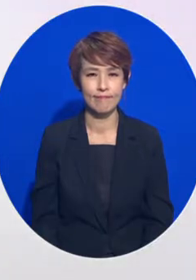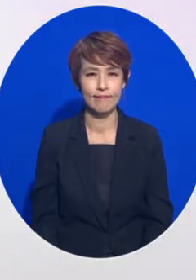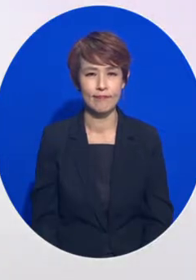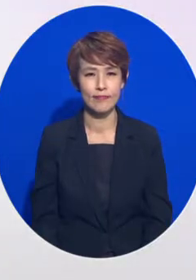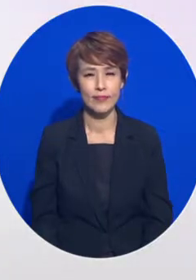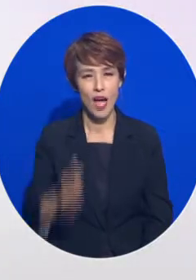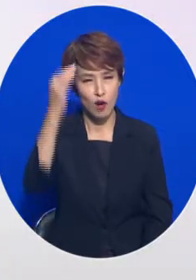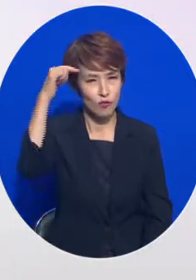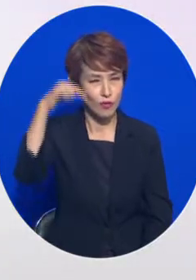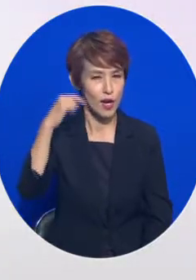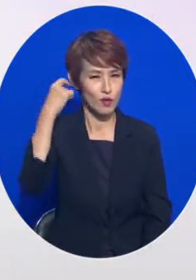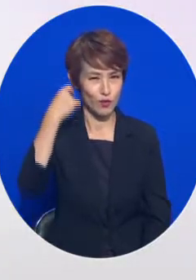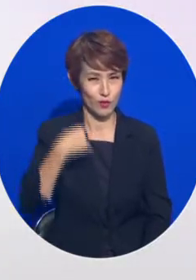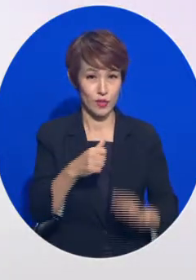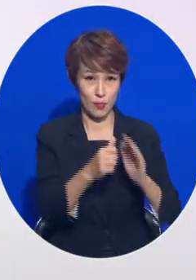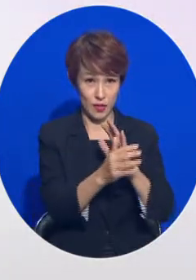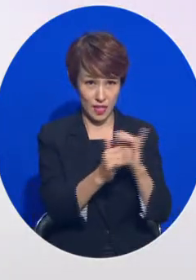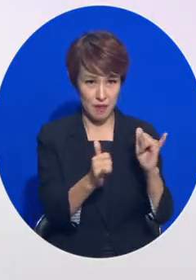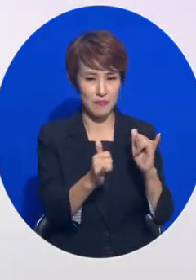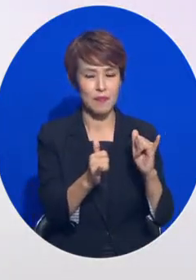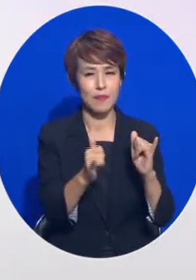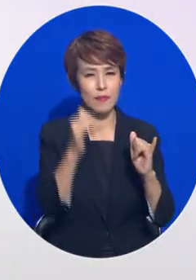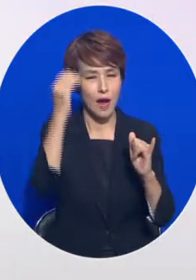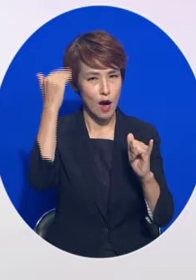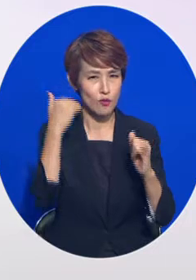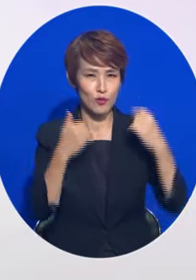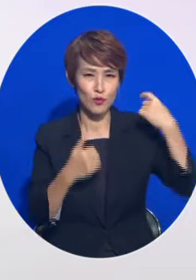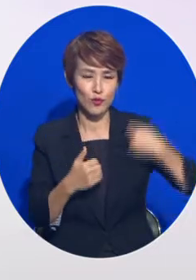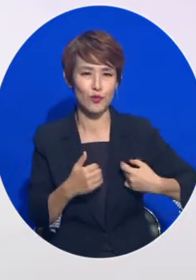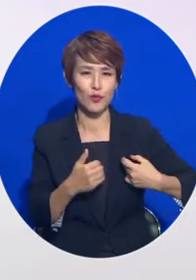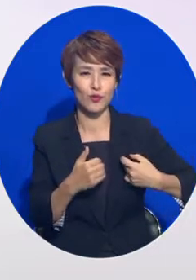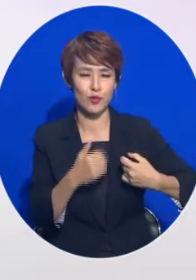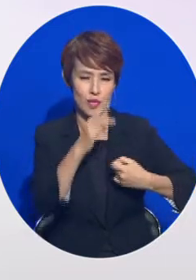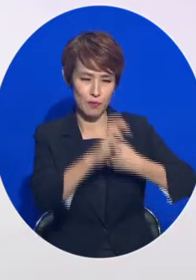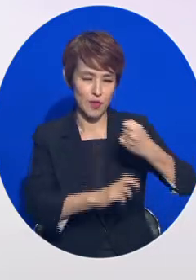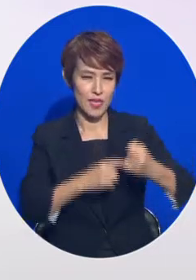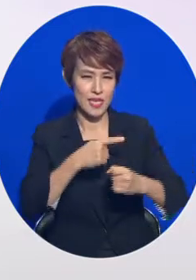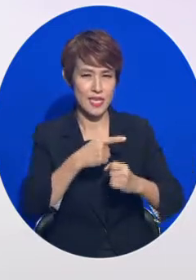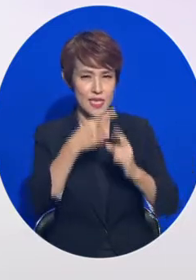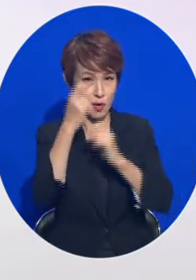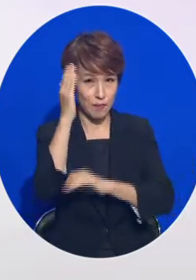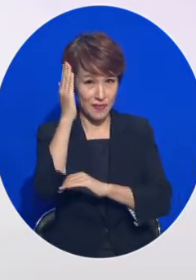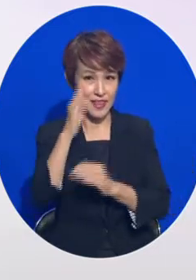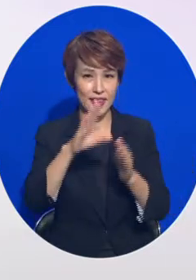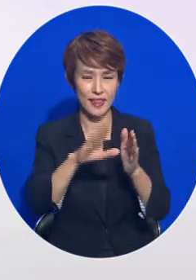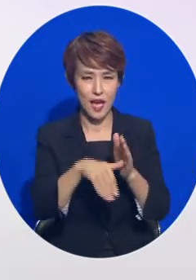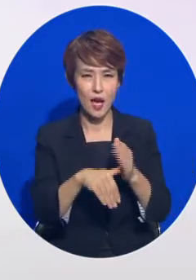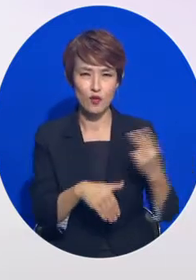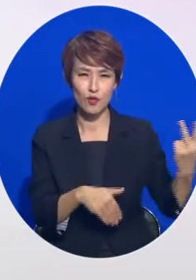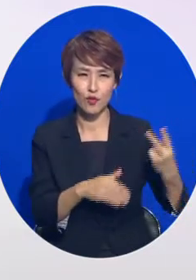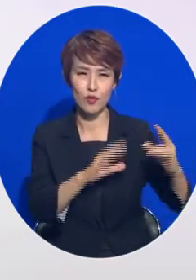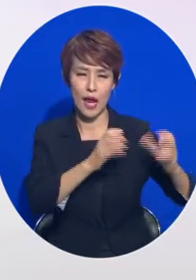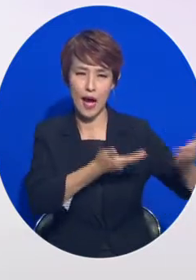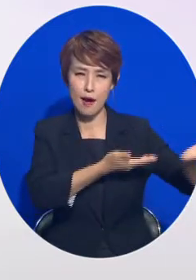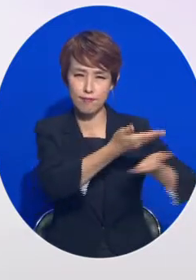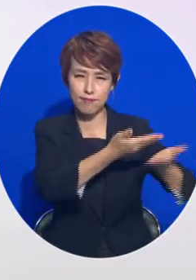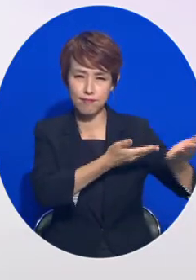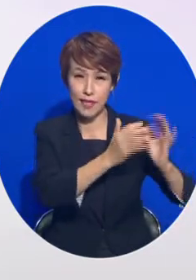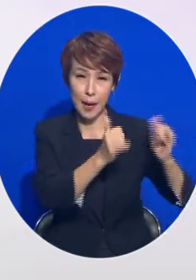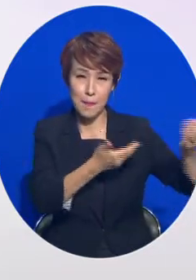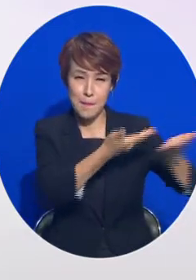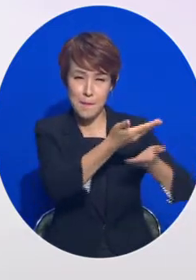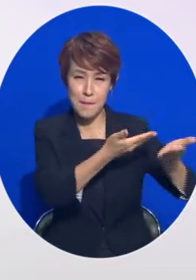싱하이밍 주한중국대사는 지난 23일 한중 수교 30주년 기념 포럼에서 한중 간 연 1천만 명의 인적 교류